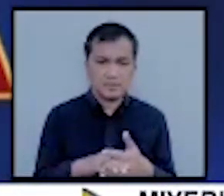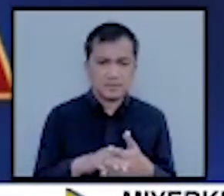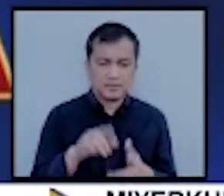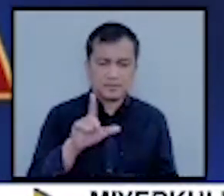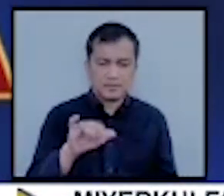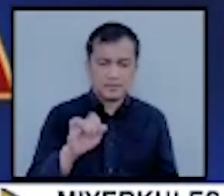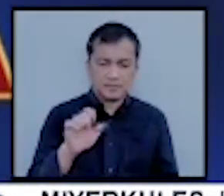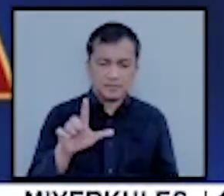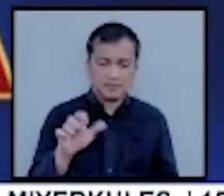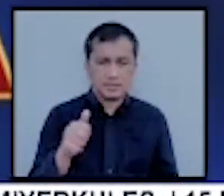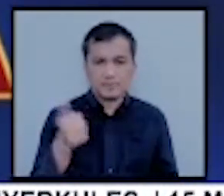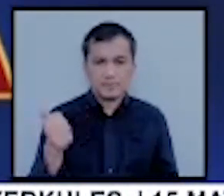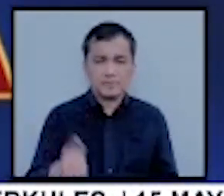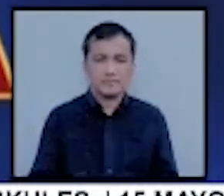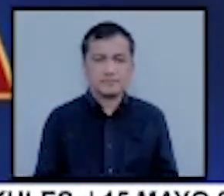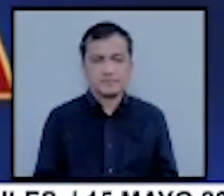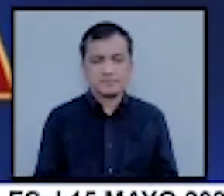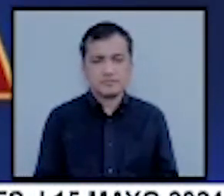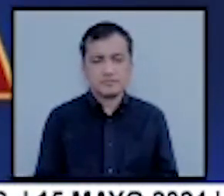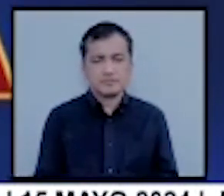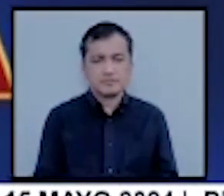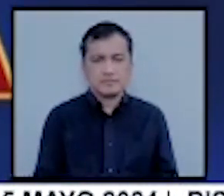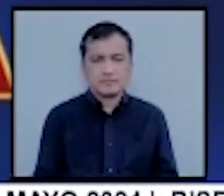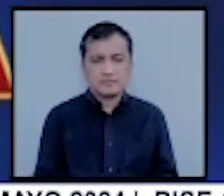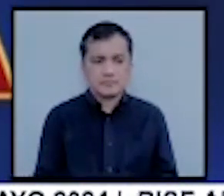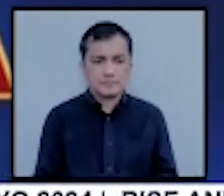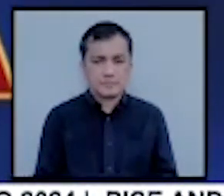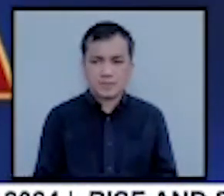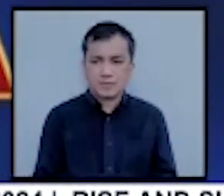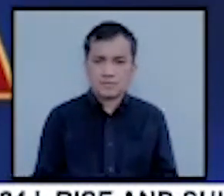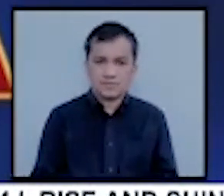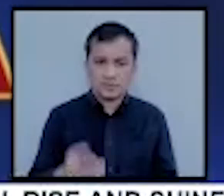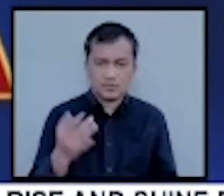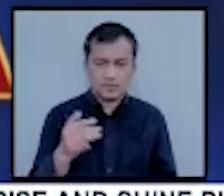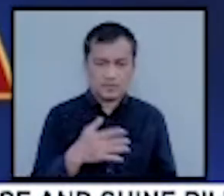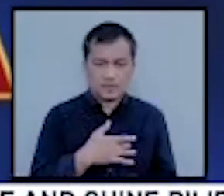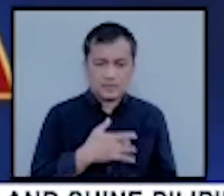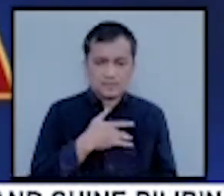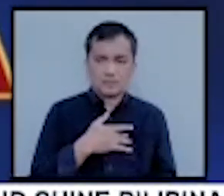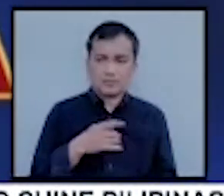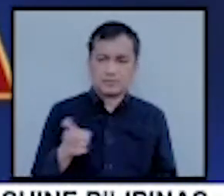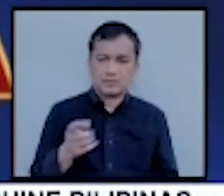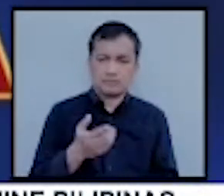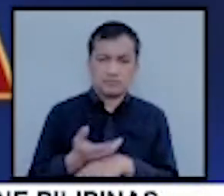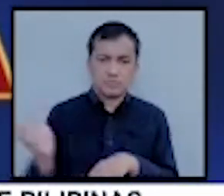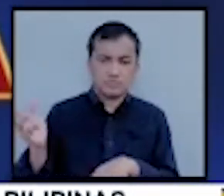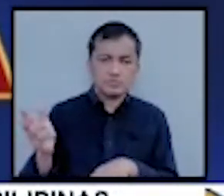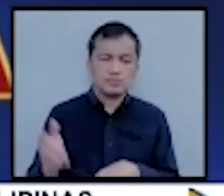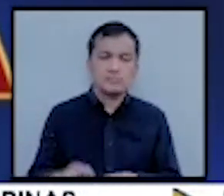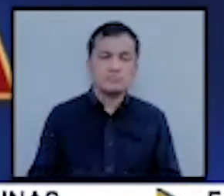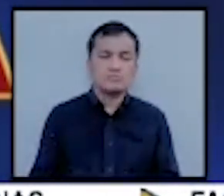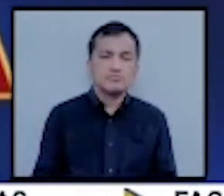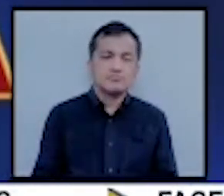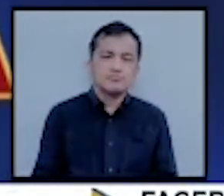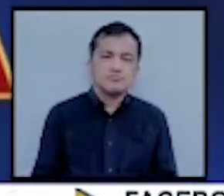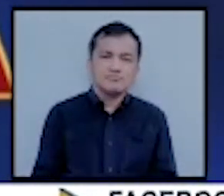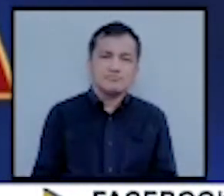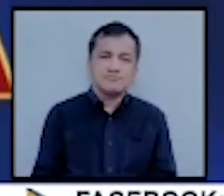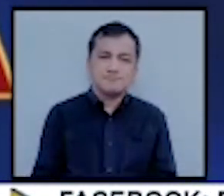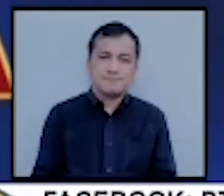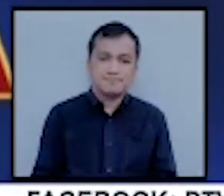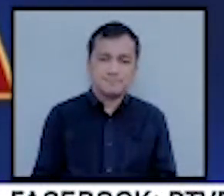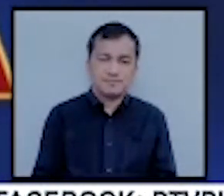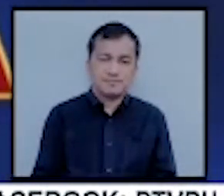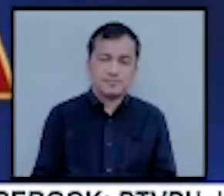iba. Ang dahilan dito ay nararamdaman namang ito na sila ay inatake. At lalo nang napabilis